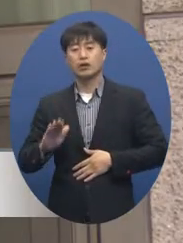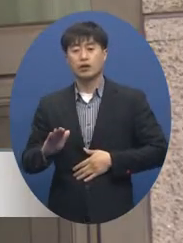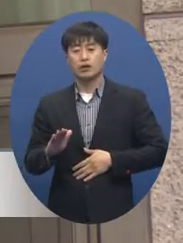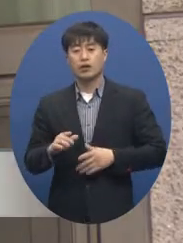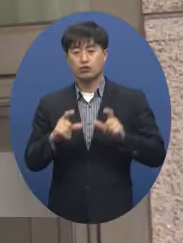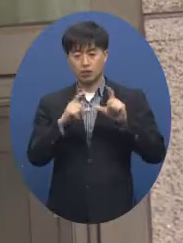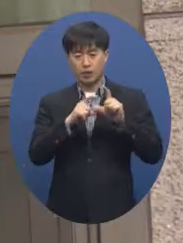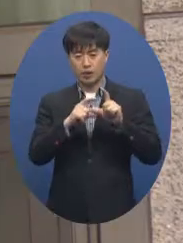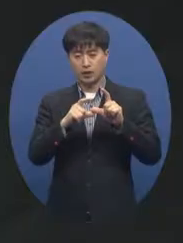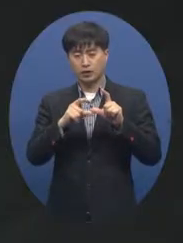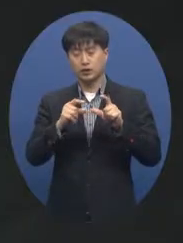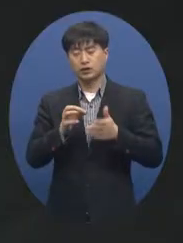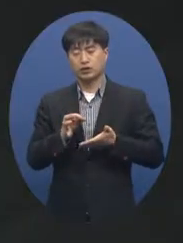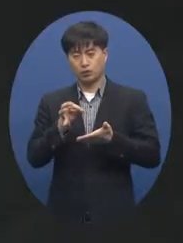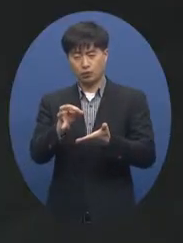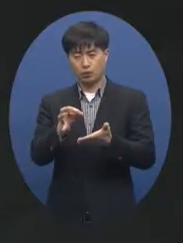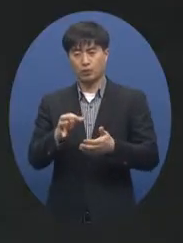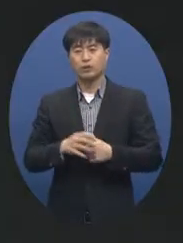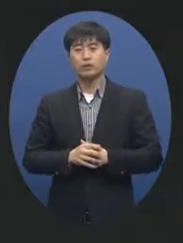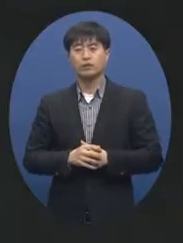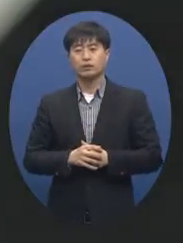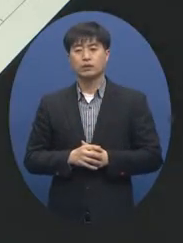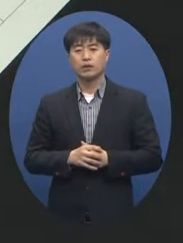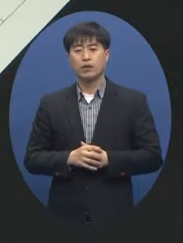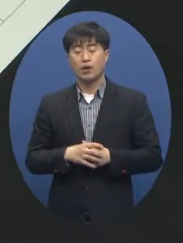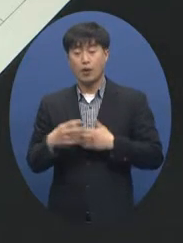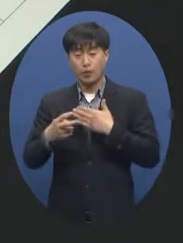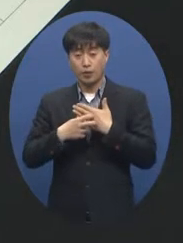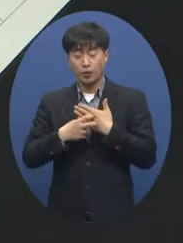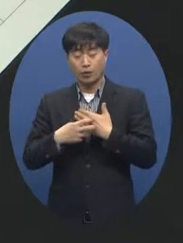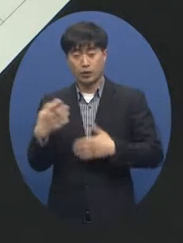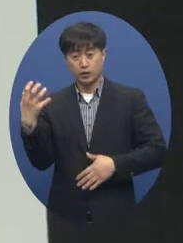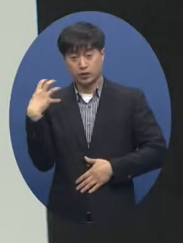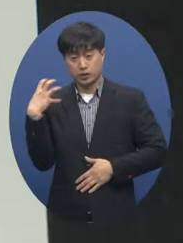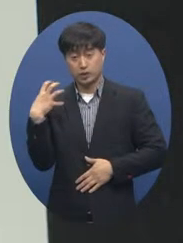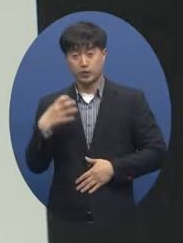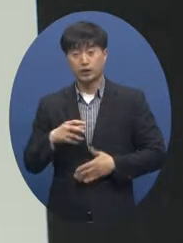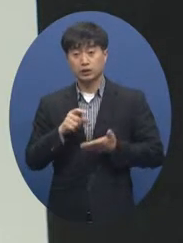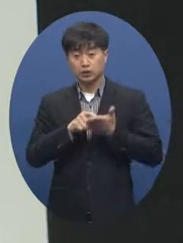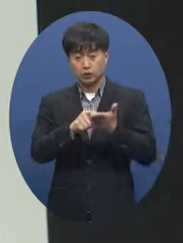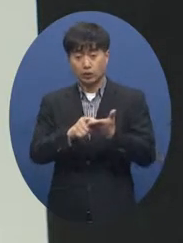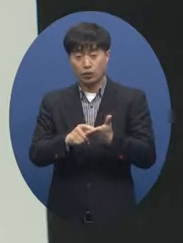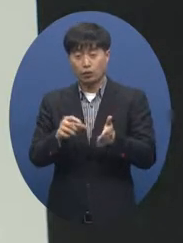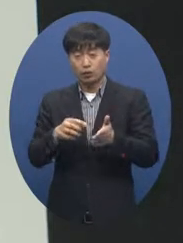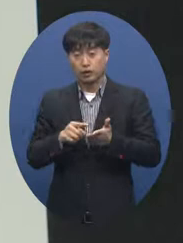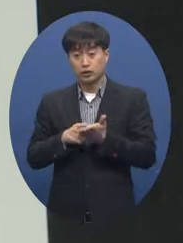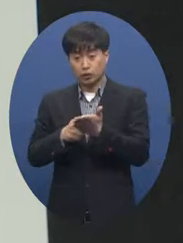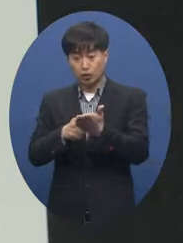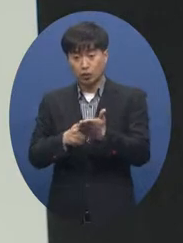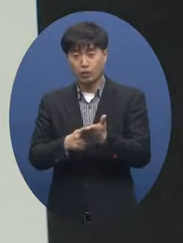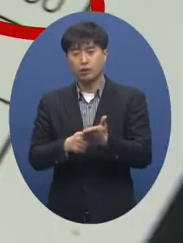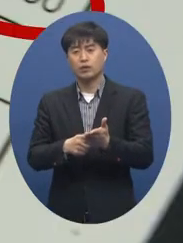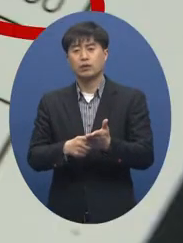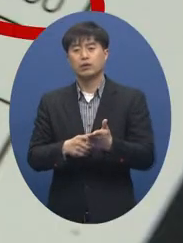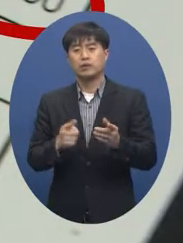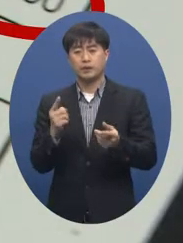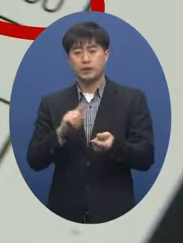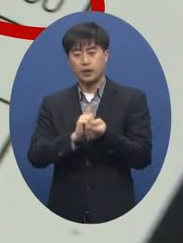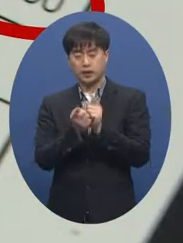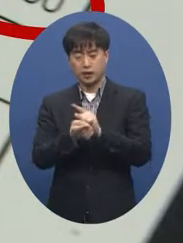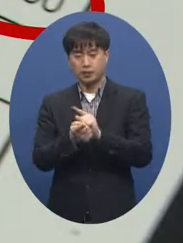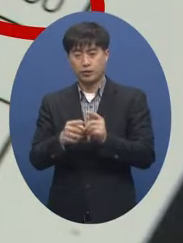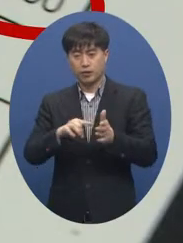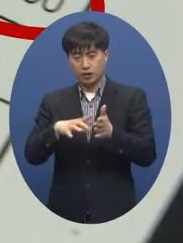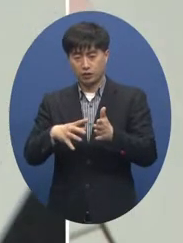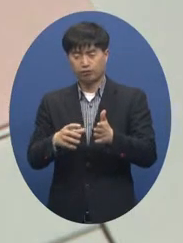경기도 단속에 걸렸습니다. 병원이 해야 할 차량 등록과 취득세 신고를 대신하면서 차값을 속여 세금을 떼먹은 겁니다.